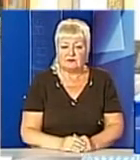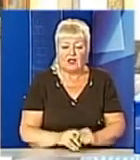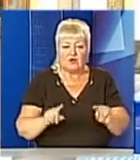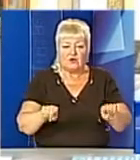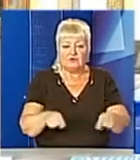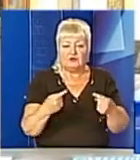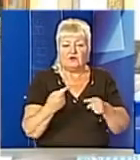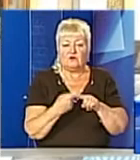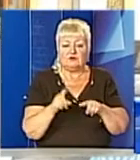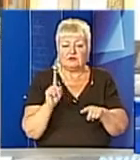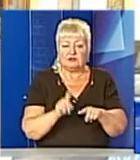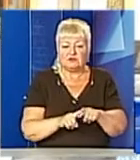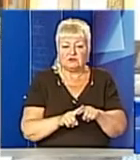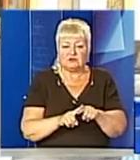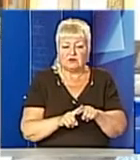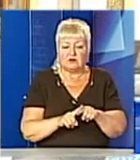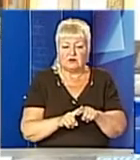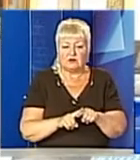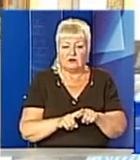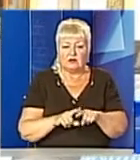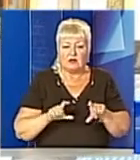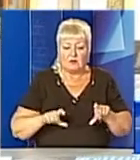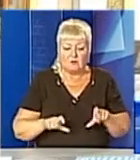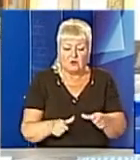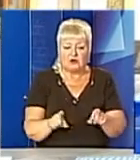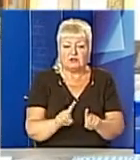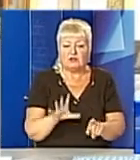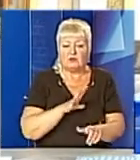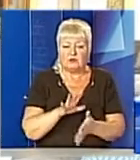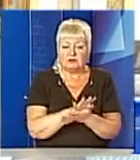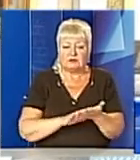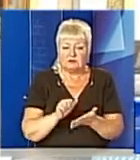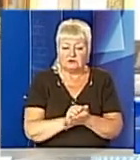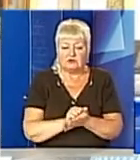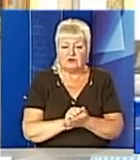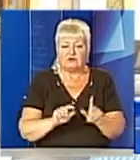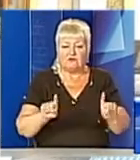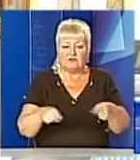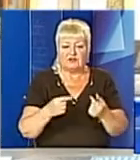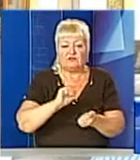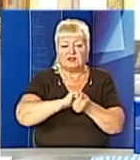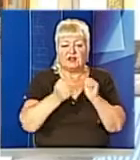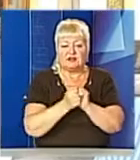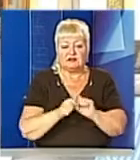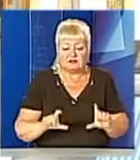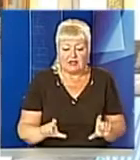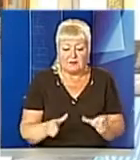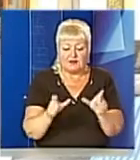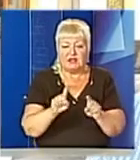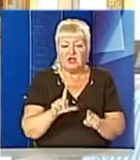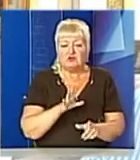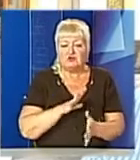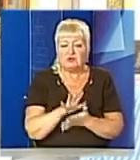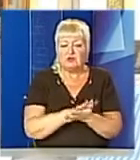відновленні цього мощення, яке було втрачене, відновленні гранітних плит, які були побиті або,